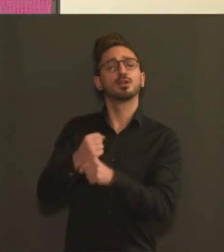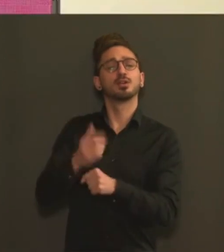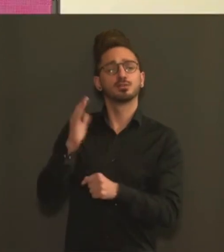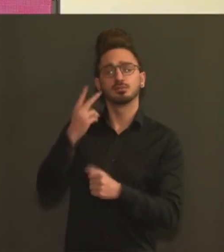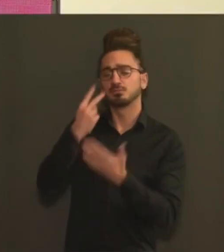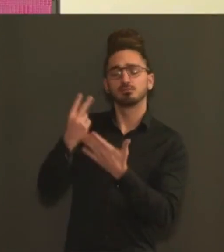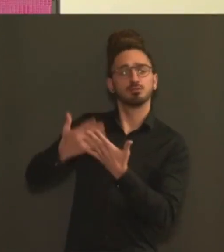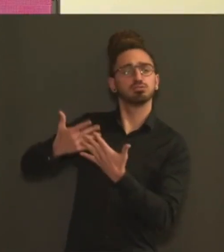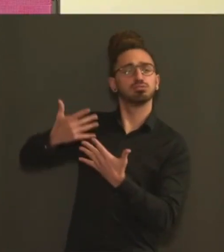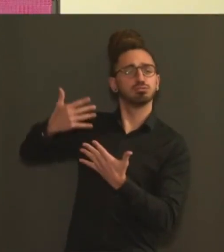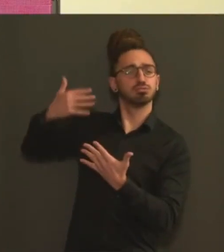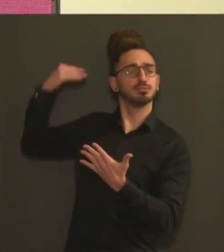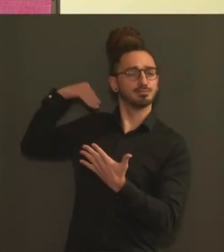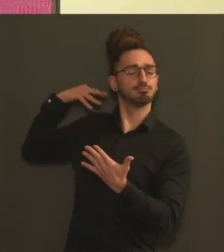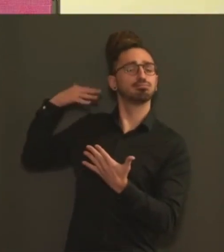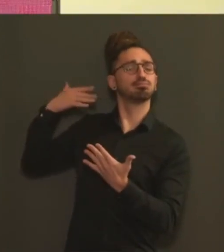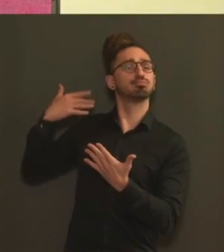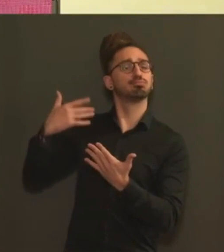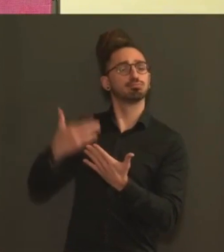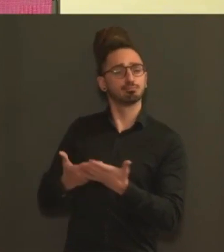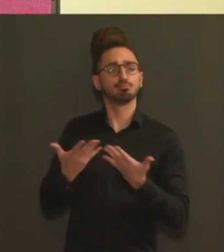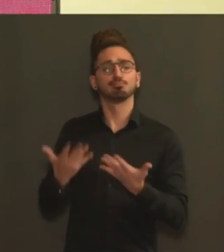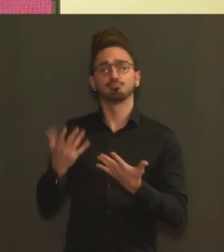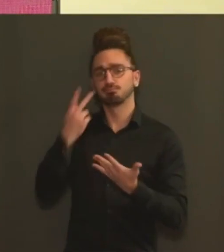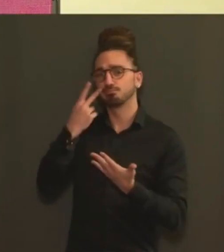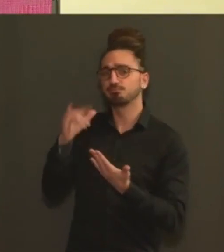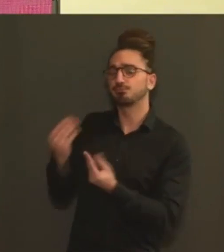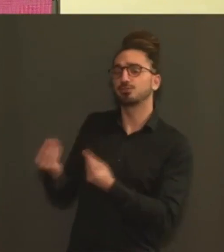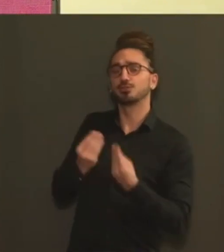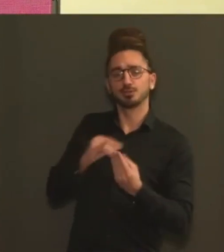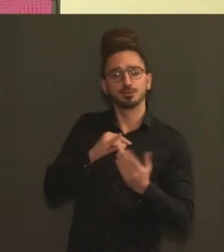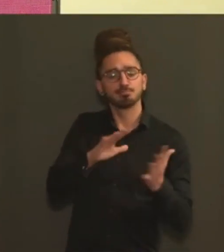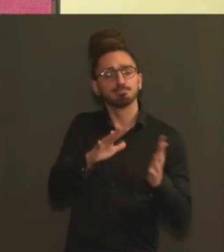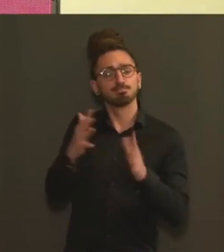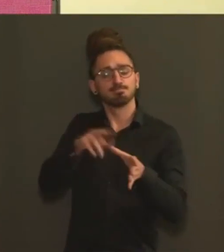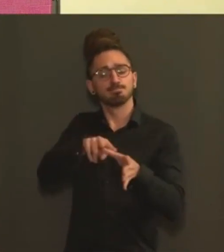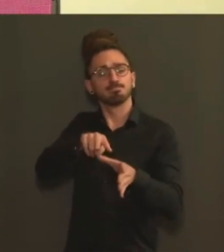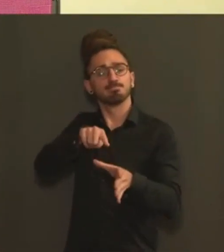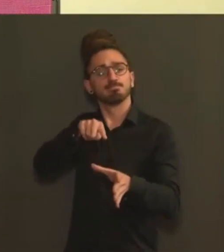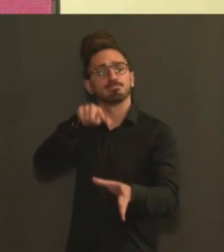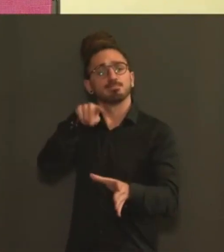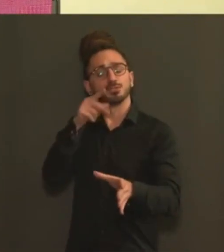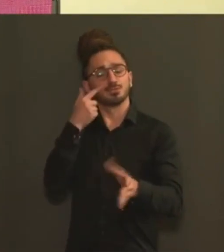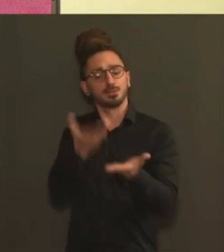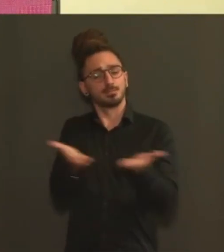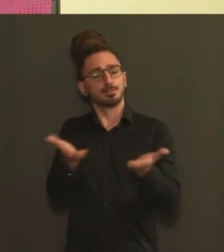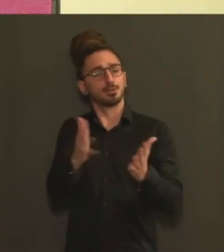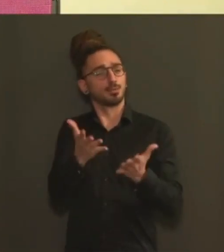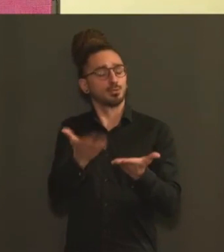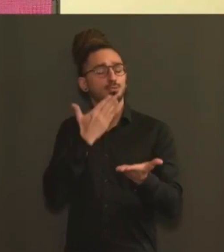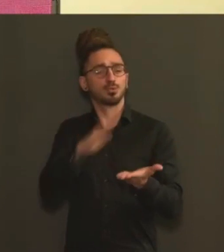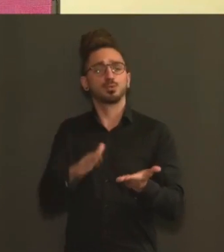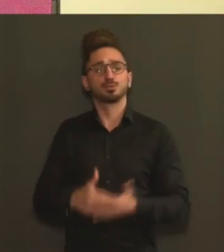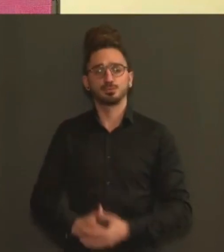a petit à petit une meilleure idée sur l'évolution, je dirais, réelle de la contamination dans notre pays en dehors du contexte particulier de